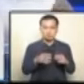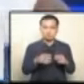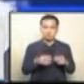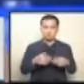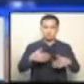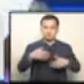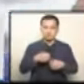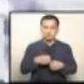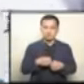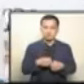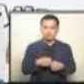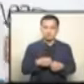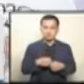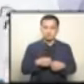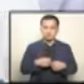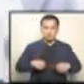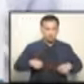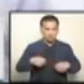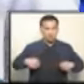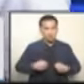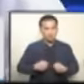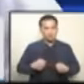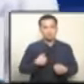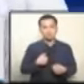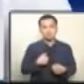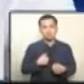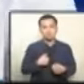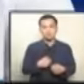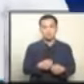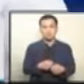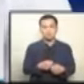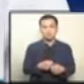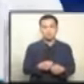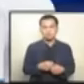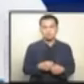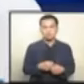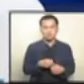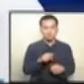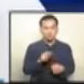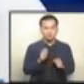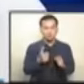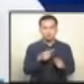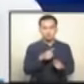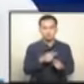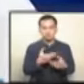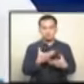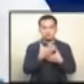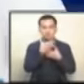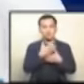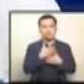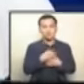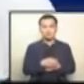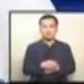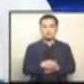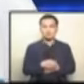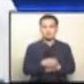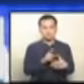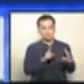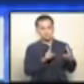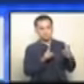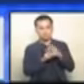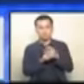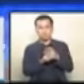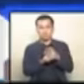dito. Paghawak po sa akin dito, agad po rumispundi po yung isa, nasakal agad ako po rito. So, kinuyo ka nila?